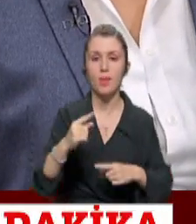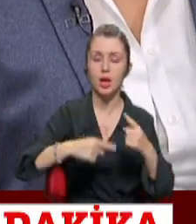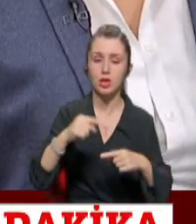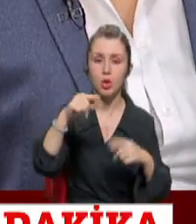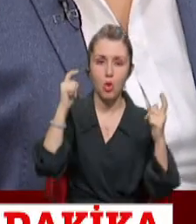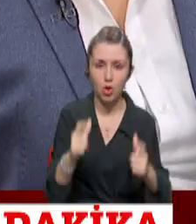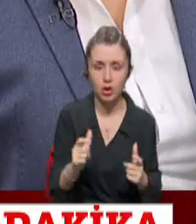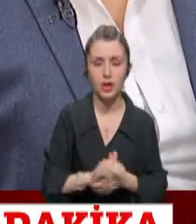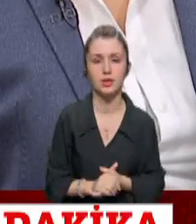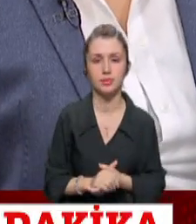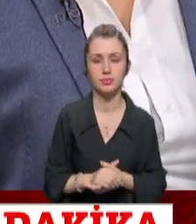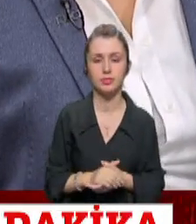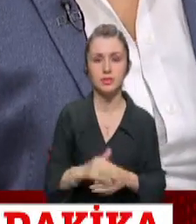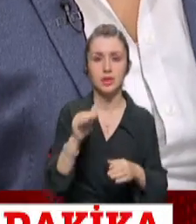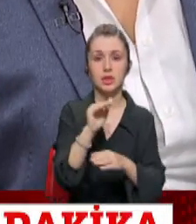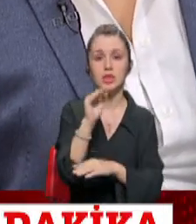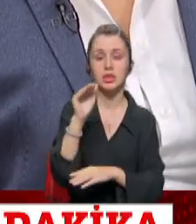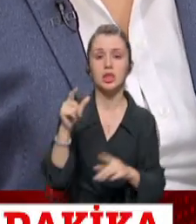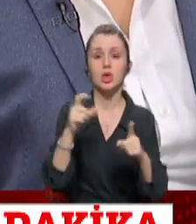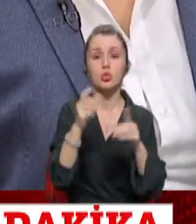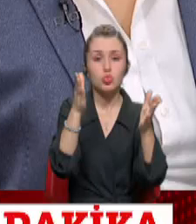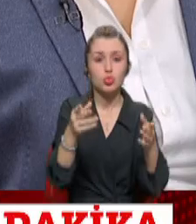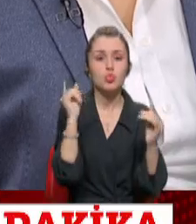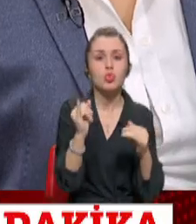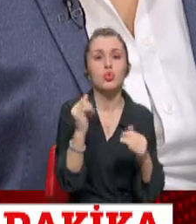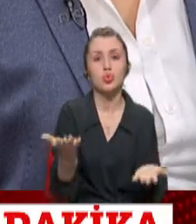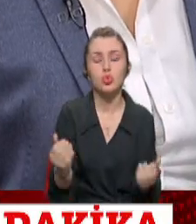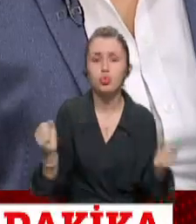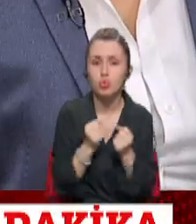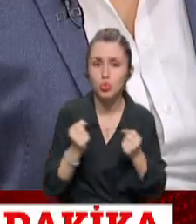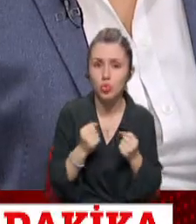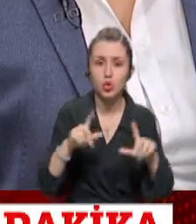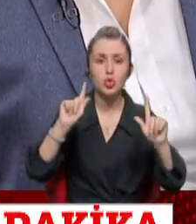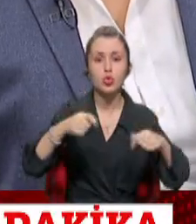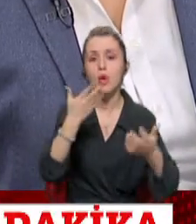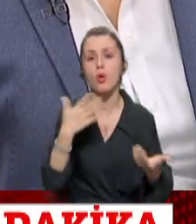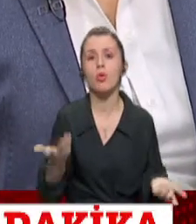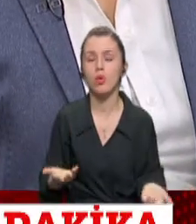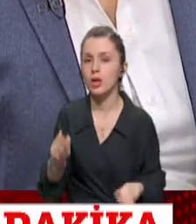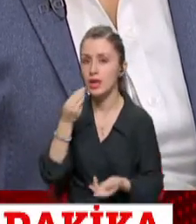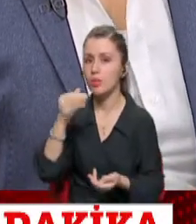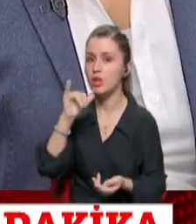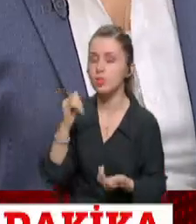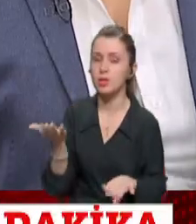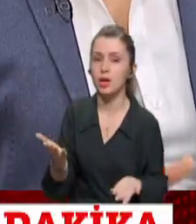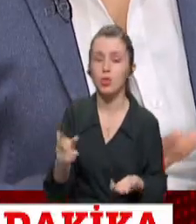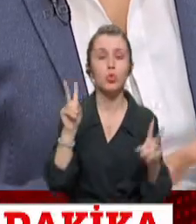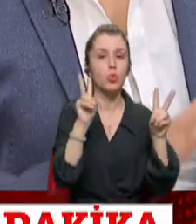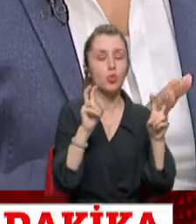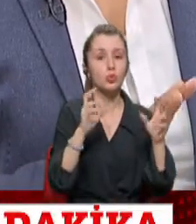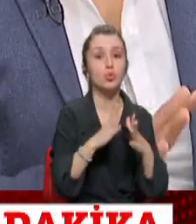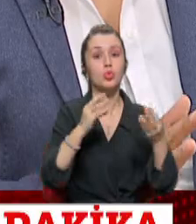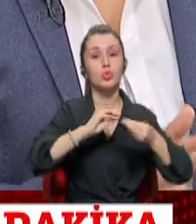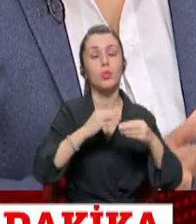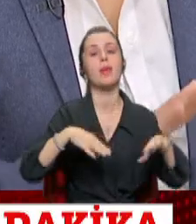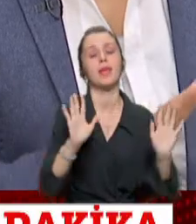oradalar. Yani yaşayanların da durumu çok vahim orada. Donuyorlar, çorapları yok. Yeme içme konusu biliyoruz. Çok büyük